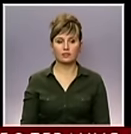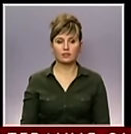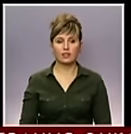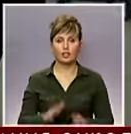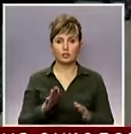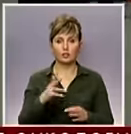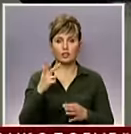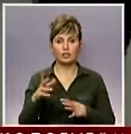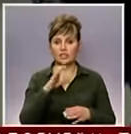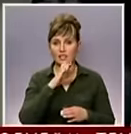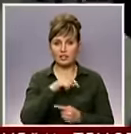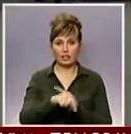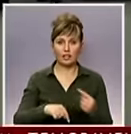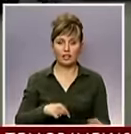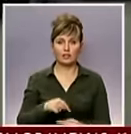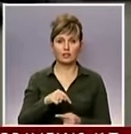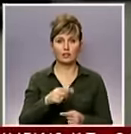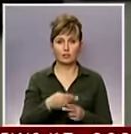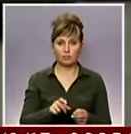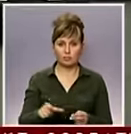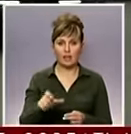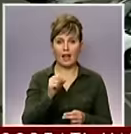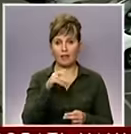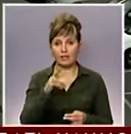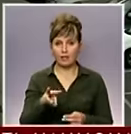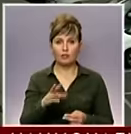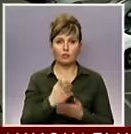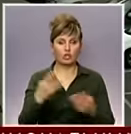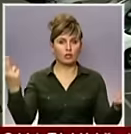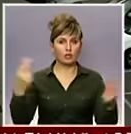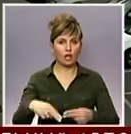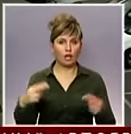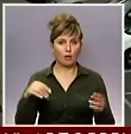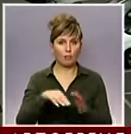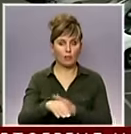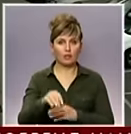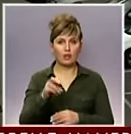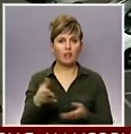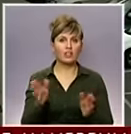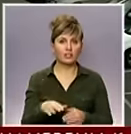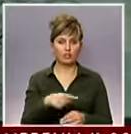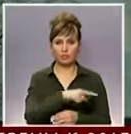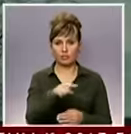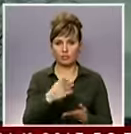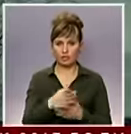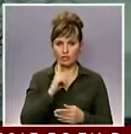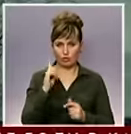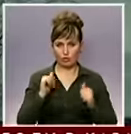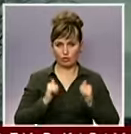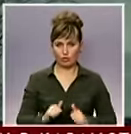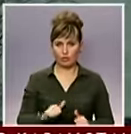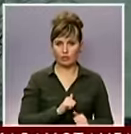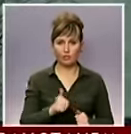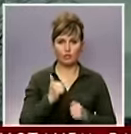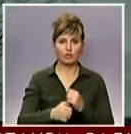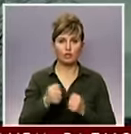Только три рынка Северного кольца – Байсат, Алатау-1 и Адем – оснащены шлагбаумом и паркоматами. В остальных местах орудуются те же зеленые жилеты. С